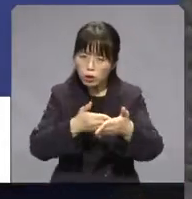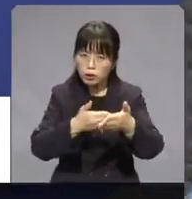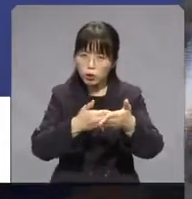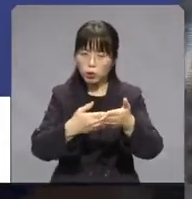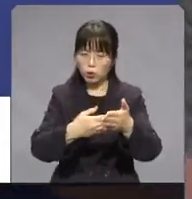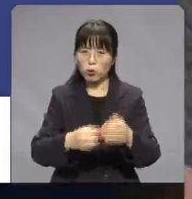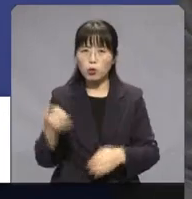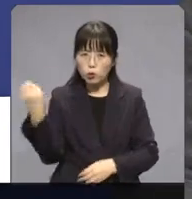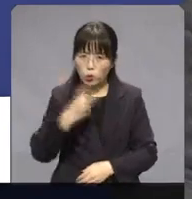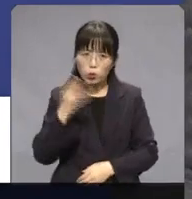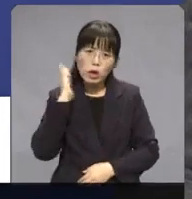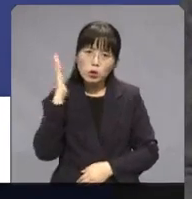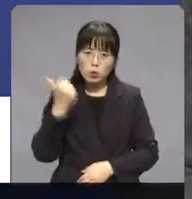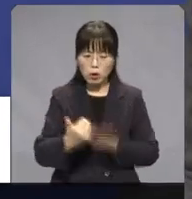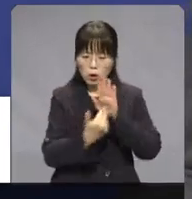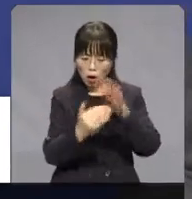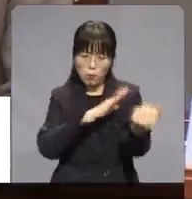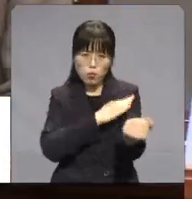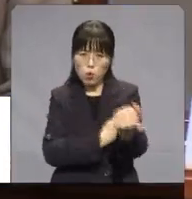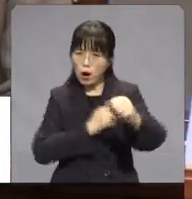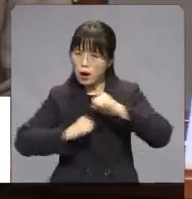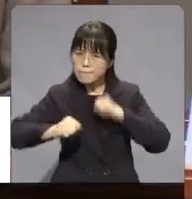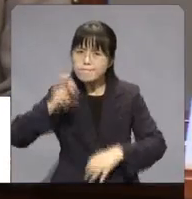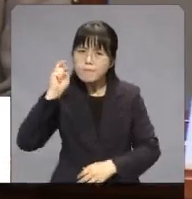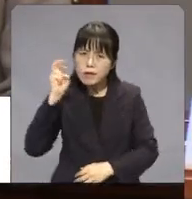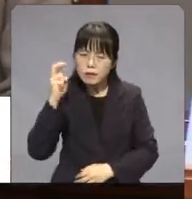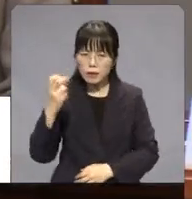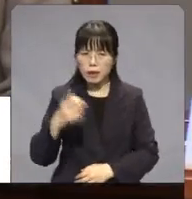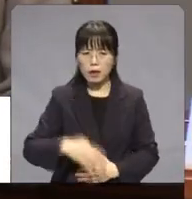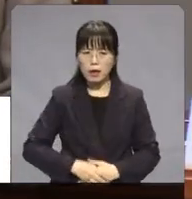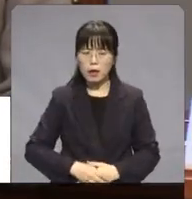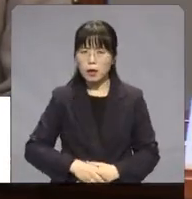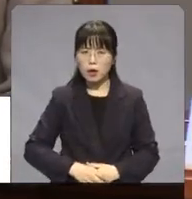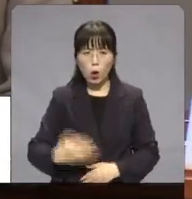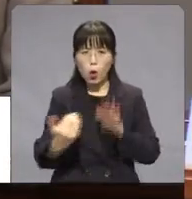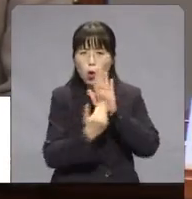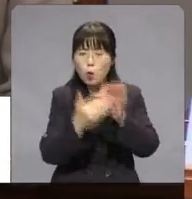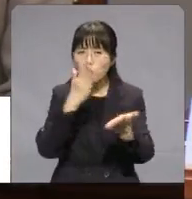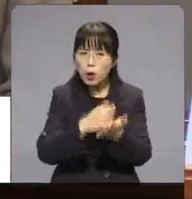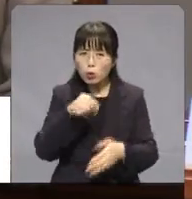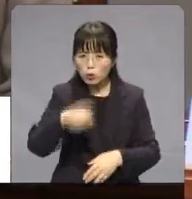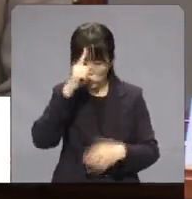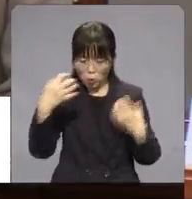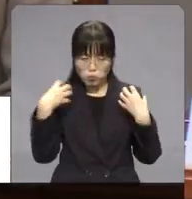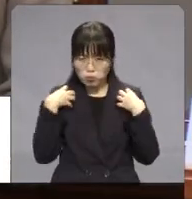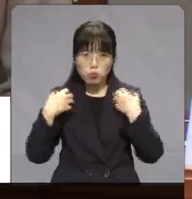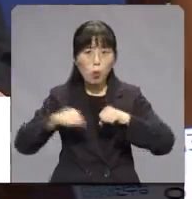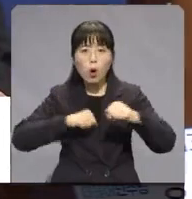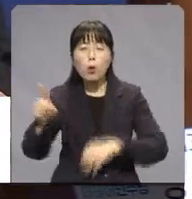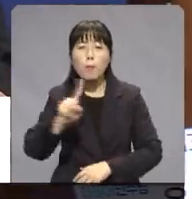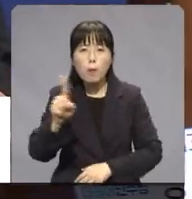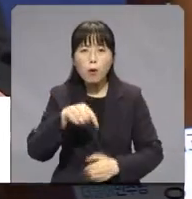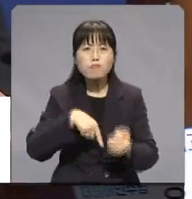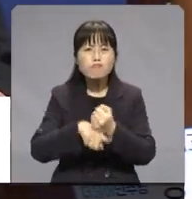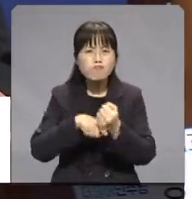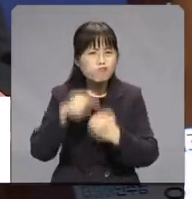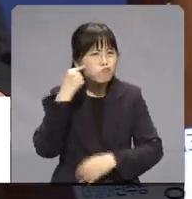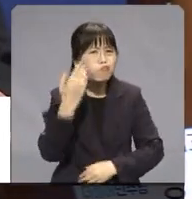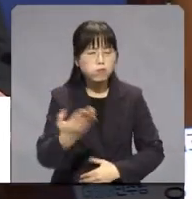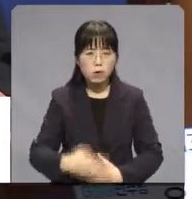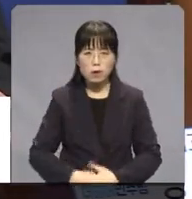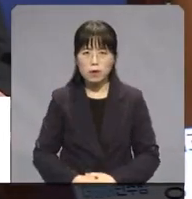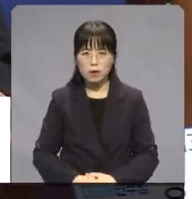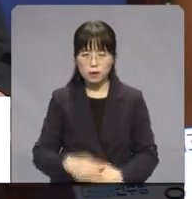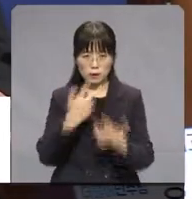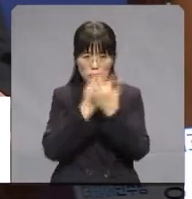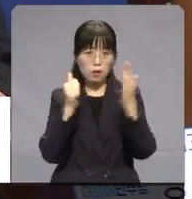하고 대통령도 거부권을 행사할 것 같다며 대체 거부 말고 이 정부가 할 수 있는 게 뭐냐고 따져 물었습니다.